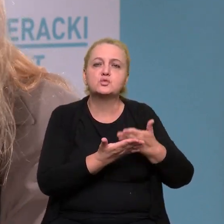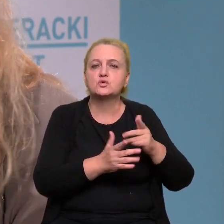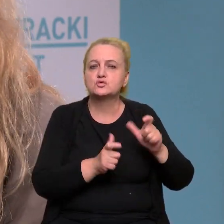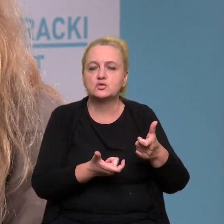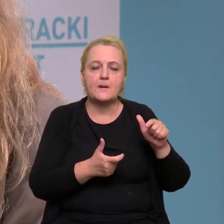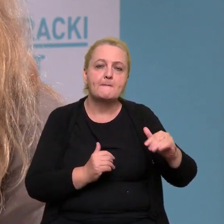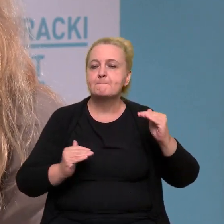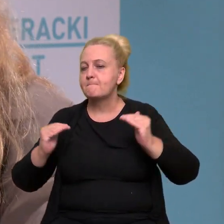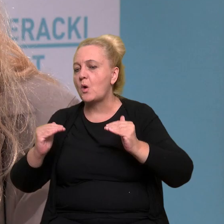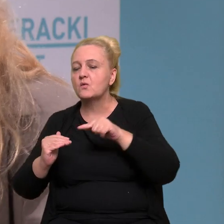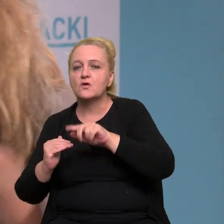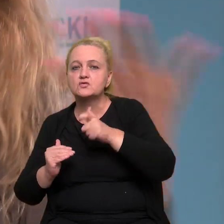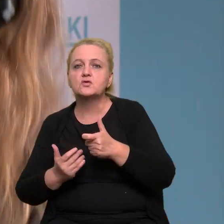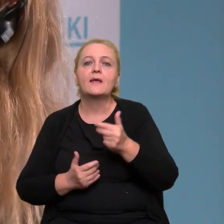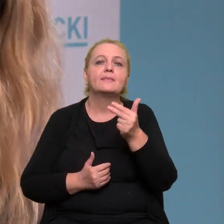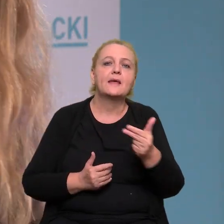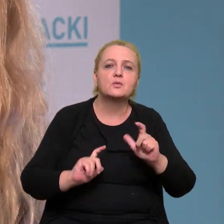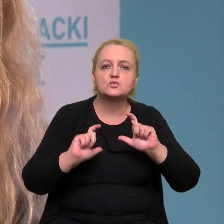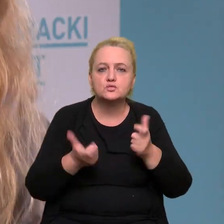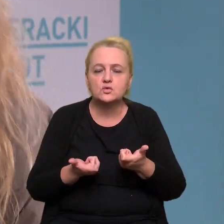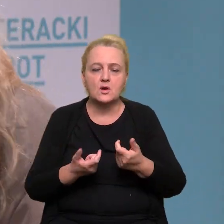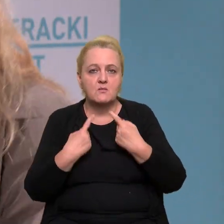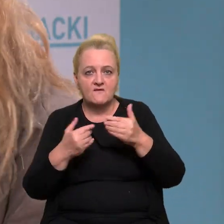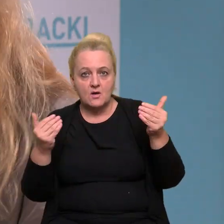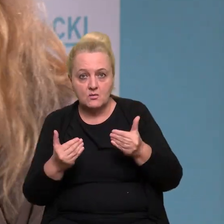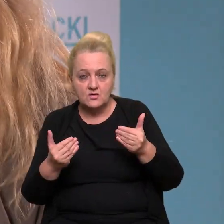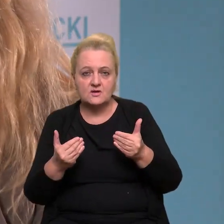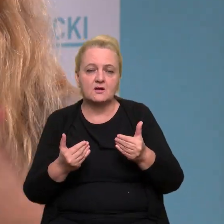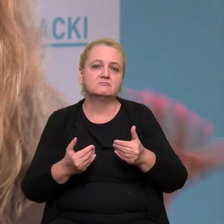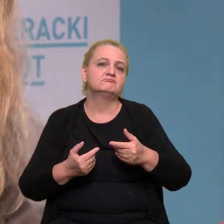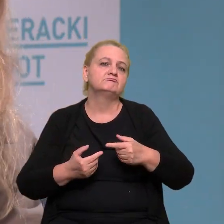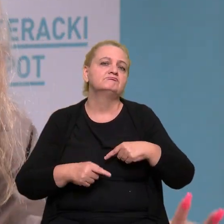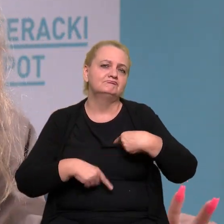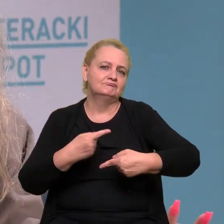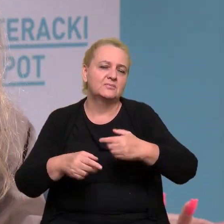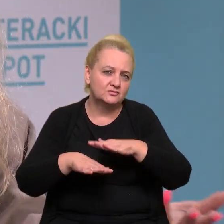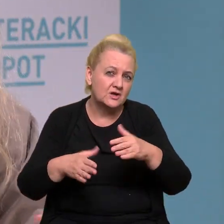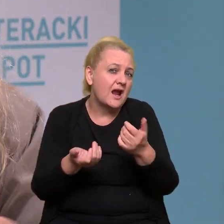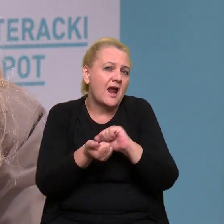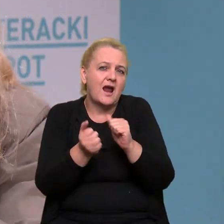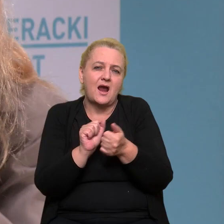z czym ją porównamy, w jakiej dziedzinie, czy mówimy o możliwościach reprodukcyjnych, czy o